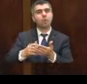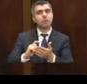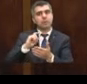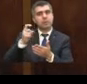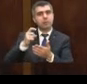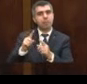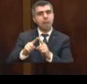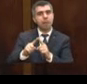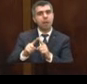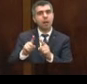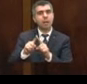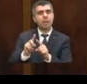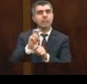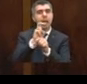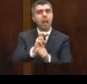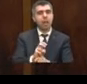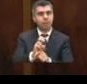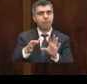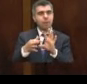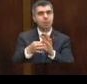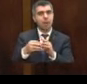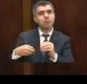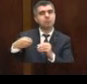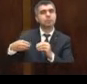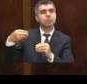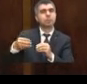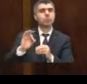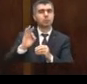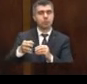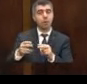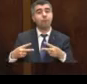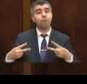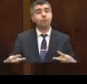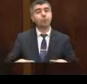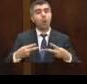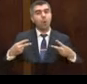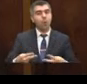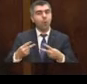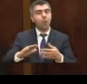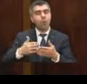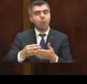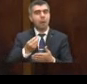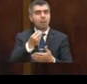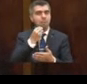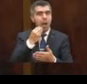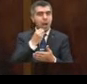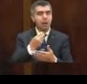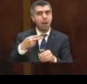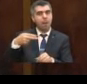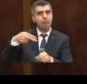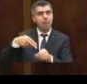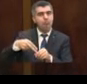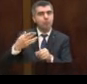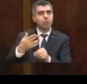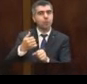القروض، بالإضافة إلى ضمان تمويل الأسواق بالحاجيات الأساسية لعيش المواطنين من مواد غذائية وغاز البوتان.